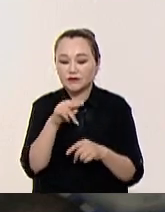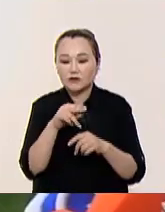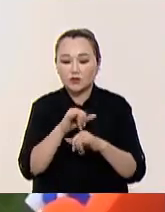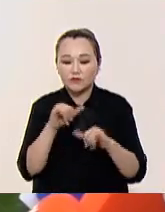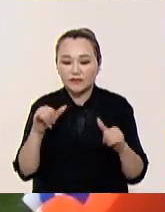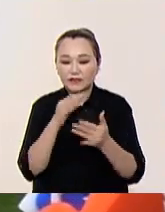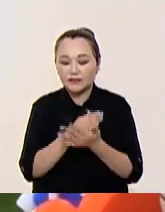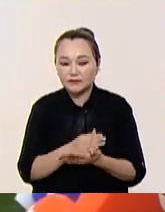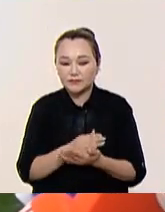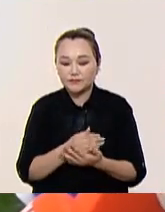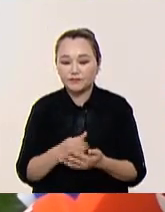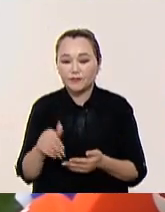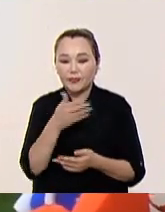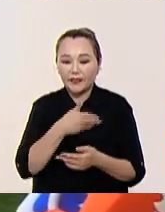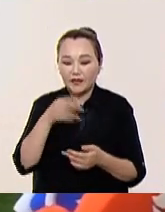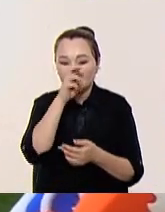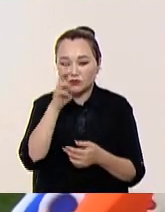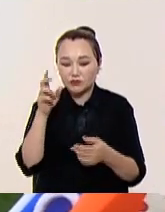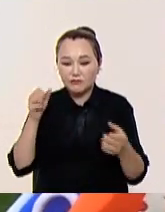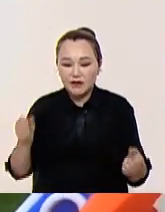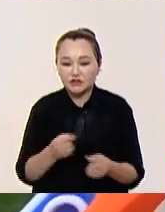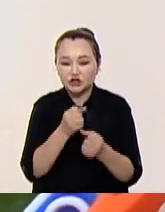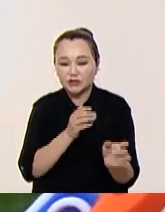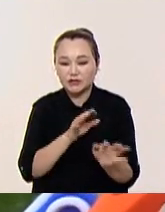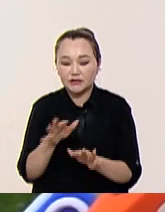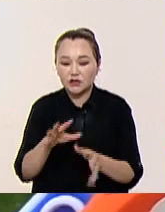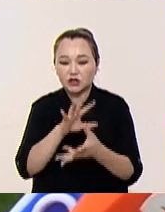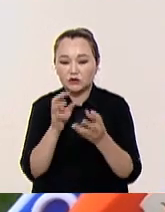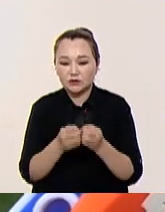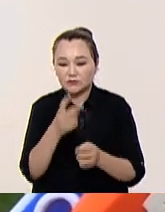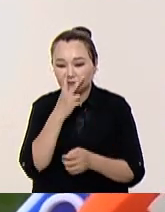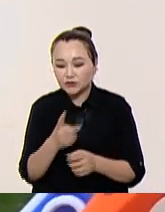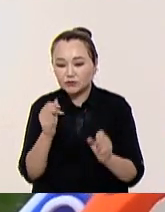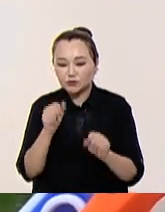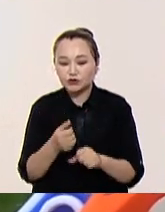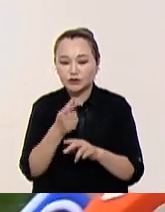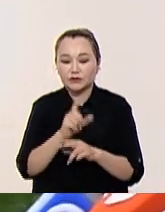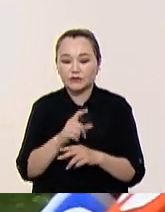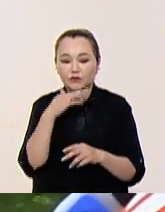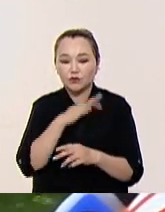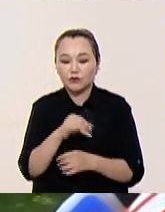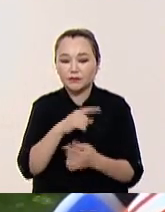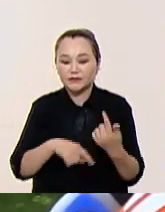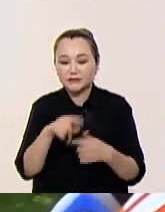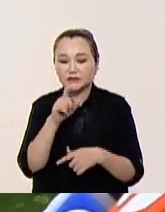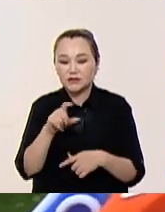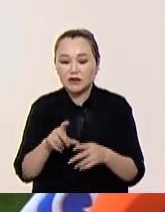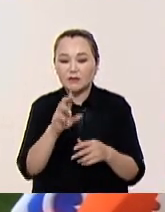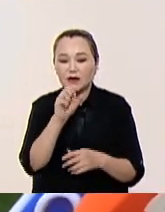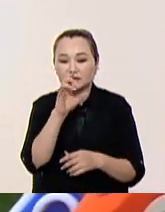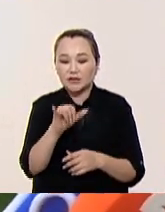Бүкіл мемлекеттік жасалып жатқан қолдау шараларының нәтижесін көруге болады. Бұл жерде көптеген кәсіпорындар бастау